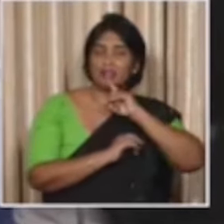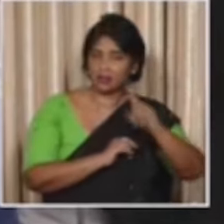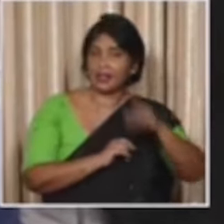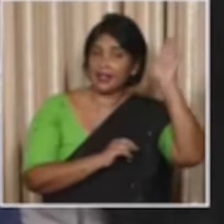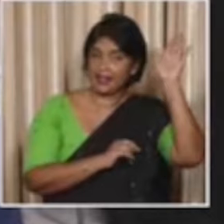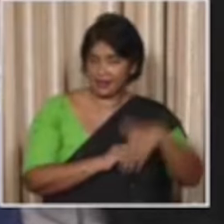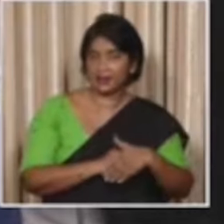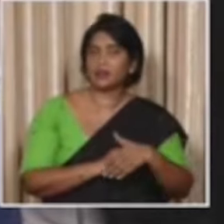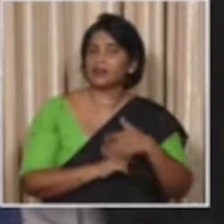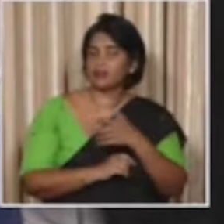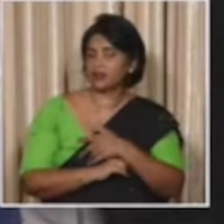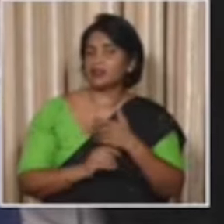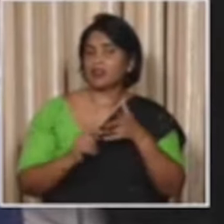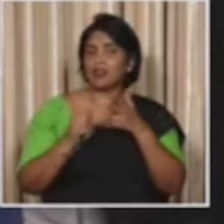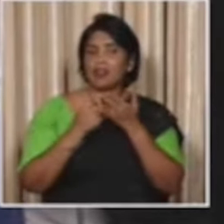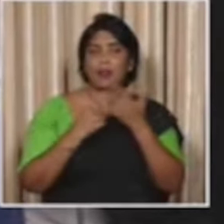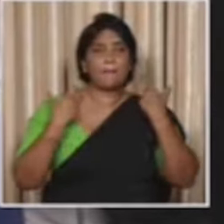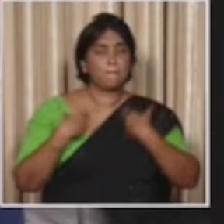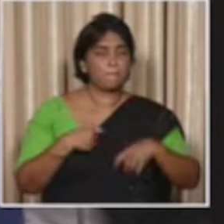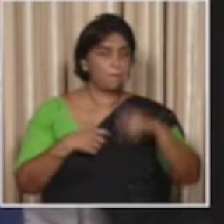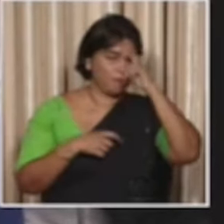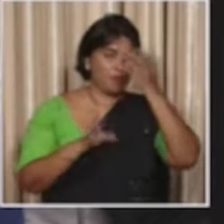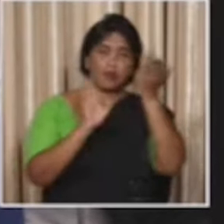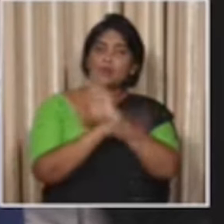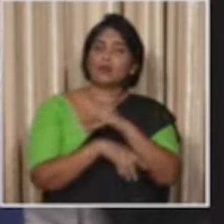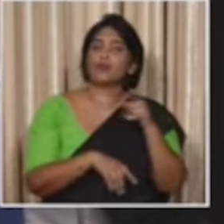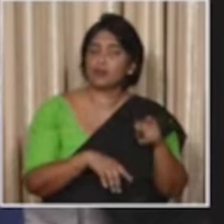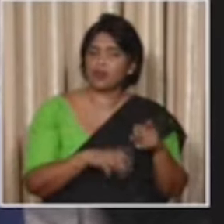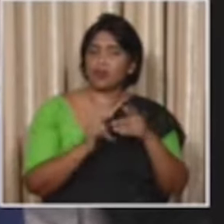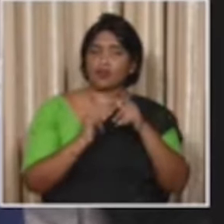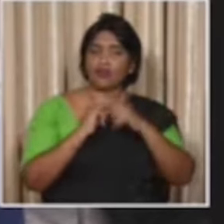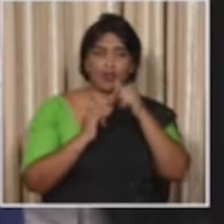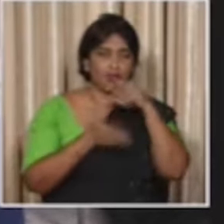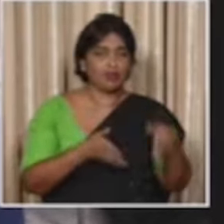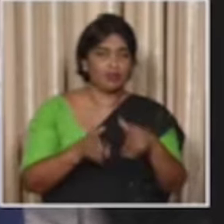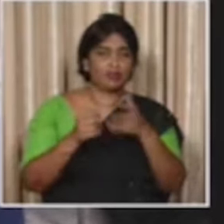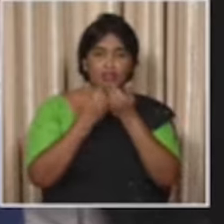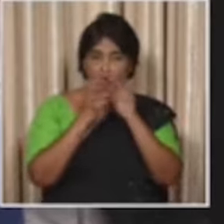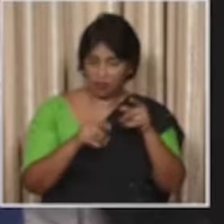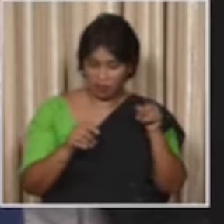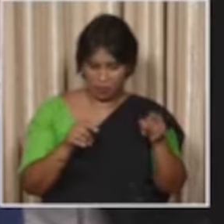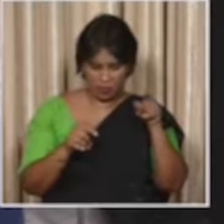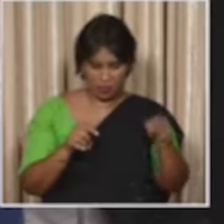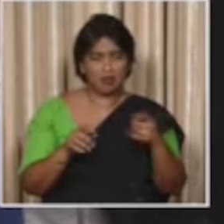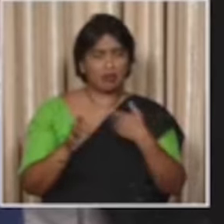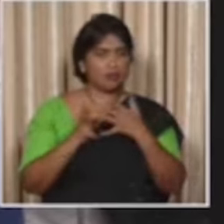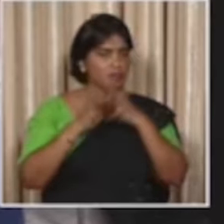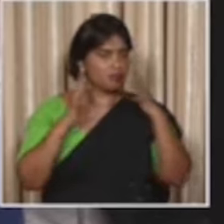එන්න කියලා මේ මේ මේක අපි මහින්ද රාජපක්ෂ මැතිතුමාගේ කාලේ මේ උමාඔය ව්‍යාපෘතිය පටන් ගත්තේ එතුමාට තිබුණා